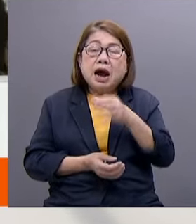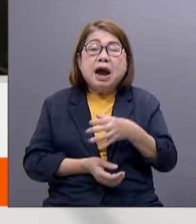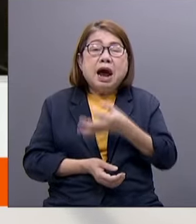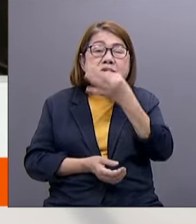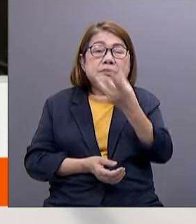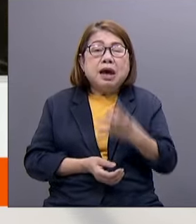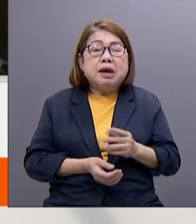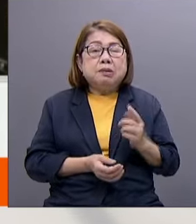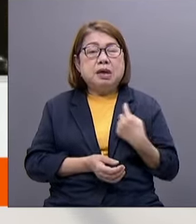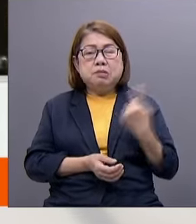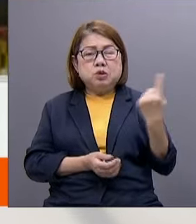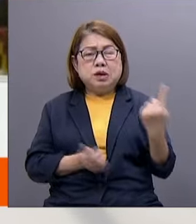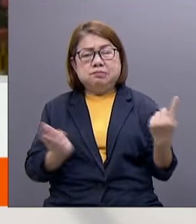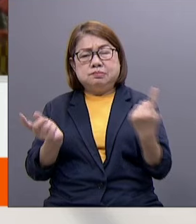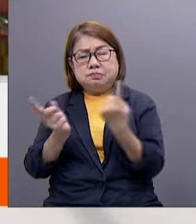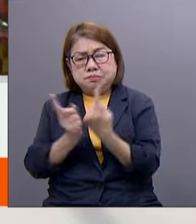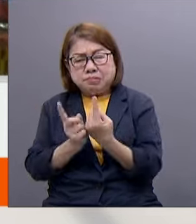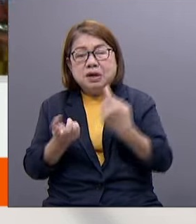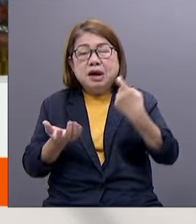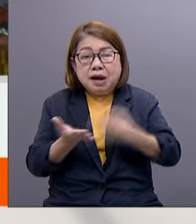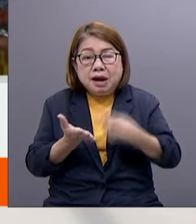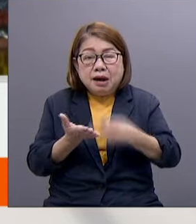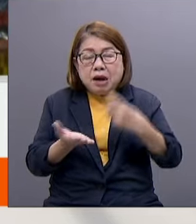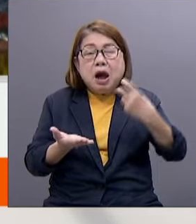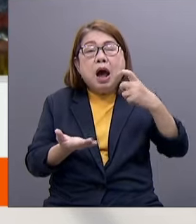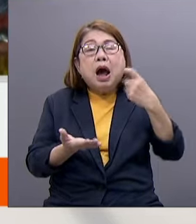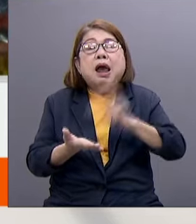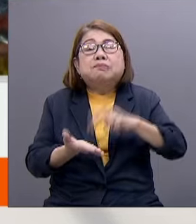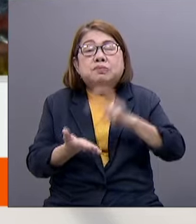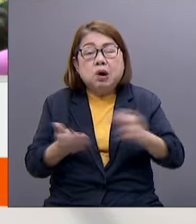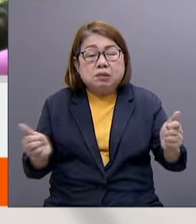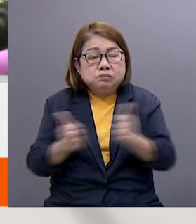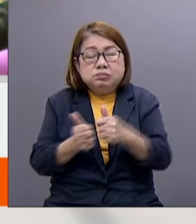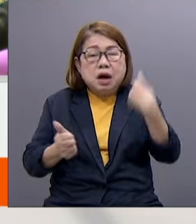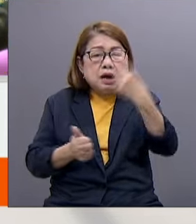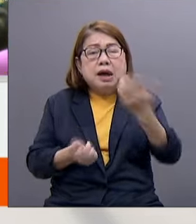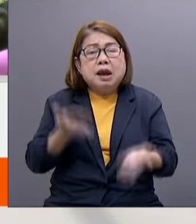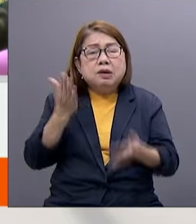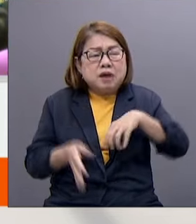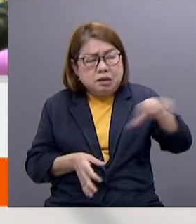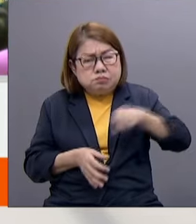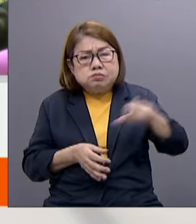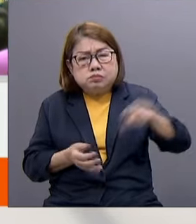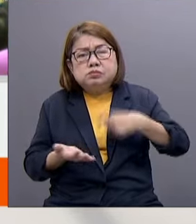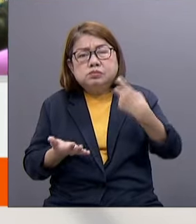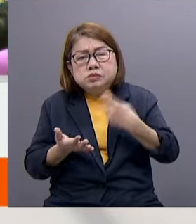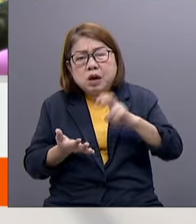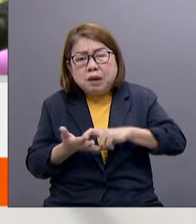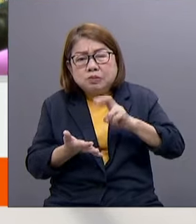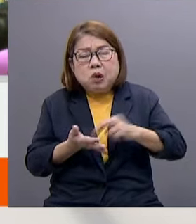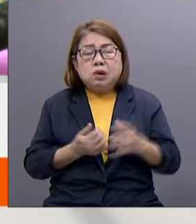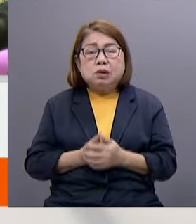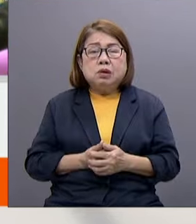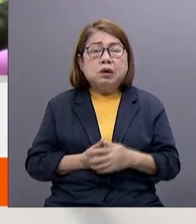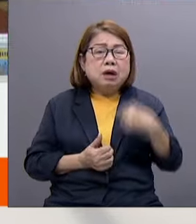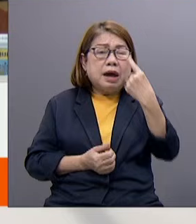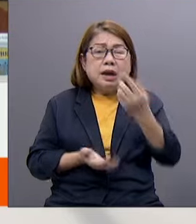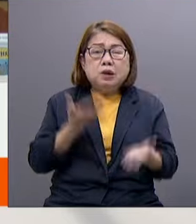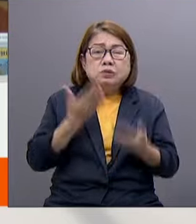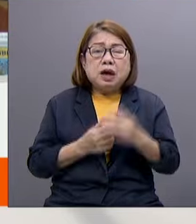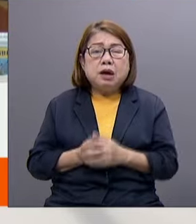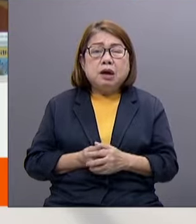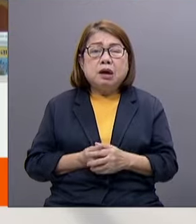แค่คนเดียวใช่ป่ะแล้วคนที่รับรองนั้นจะเป็นใครก็ได้ด้วยน ะ เป็นใครก็ได้ไม่จำเป็นจะต้องเป็นผู้ที่ได้รับ